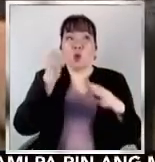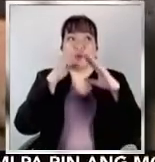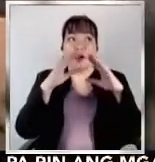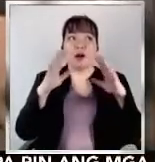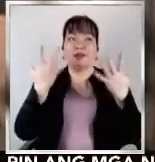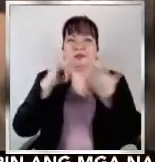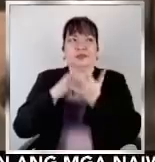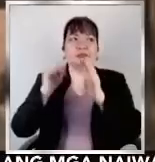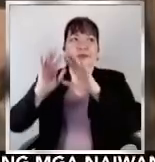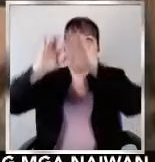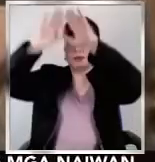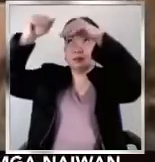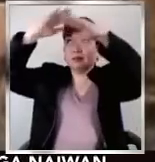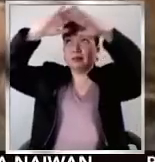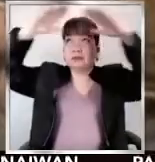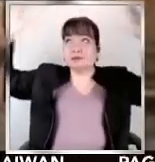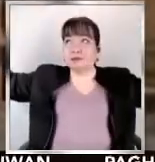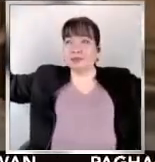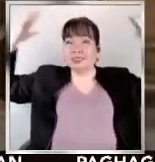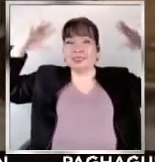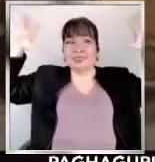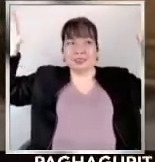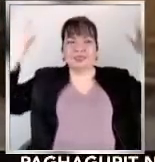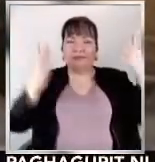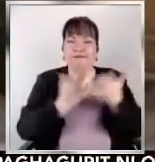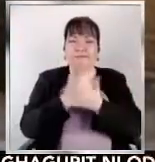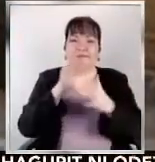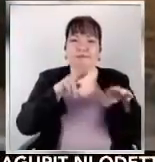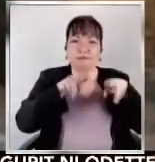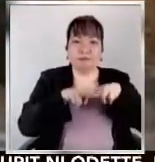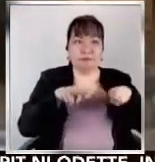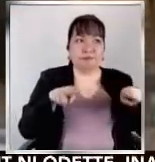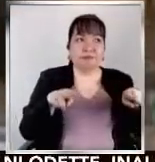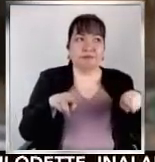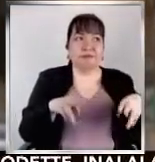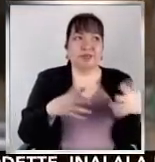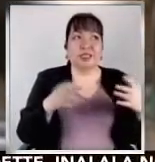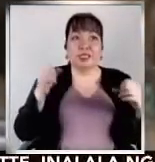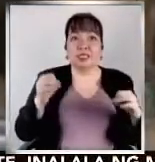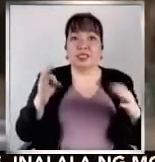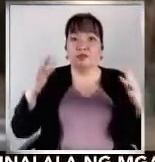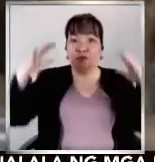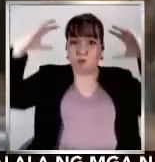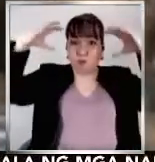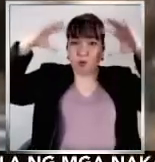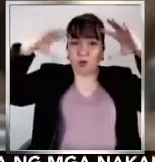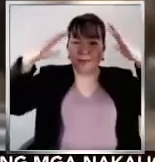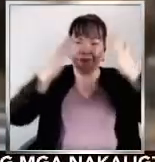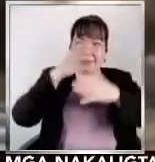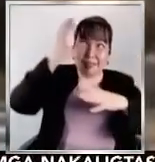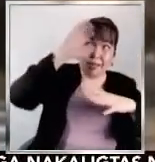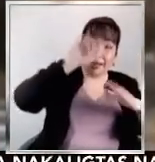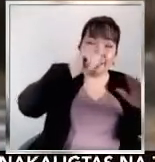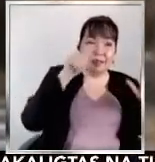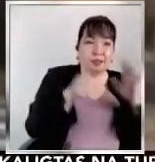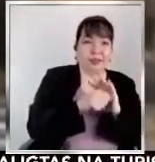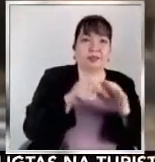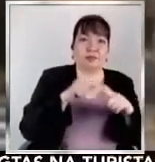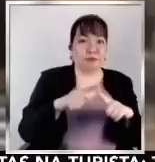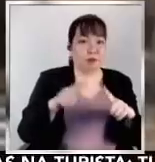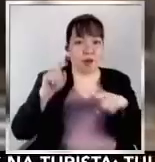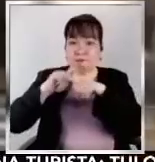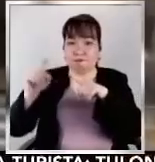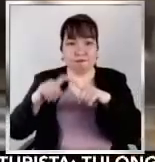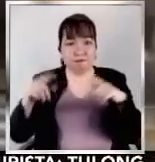siya matutulog mamaya. At yung kanyang mga anak dito sa tent, kapag umulan, bahala na ra kung saan sisilong. Wala pa rin kuryente at wala pa rin sapat